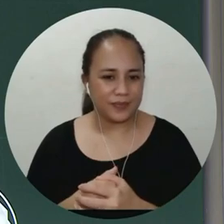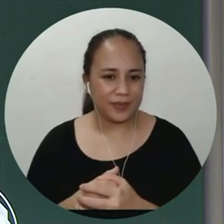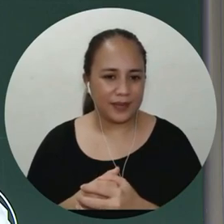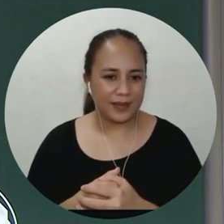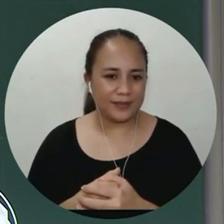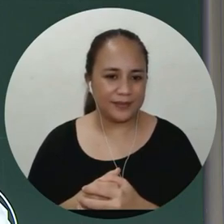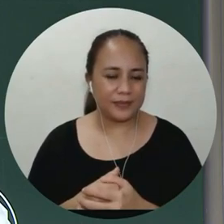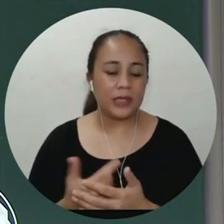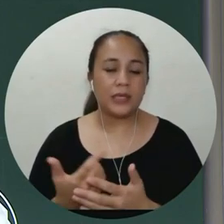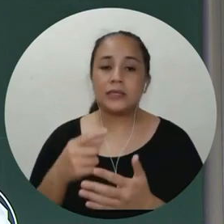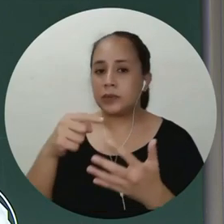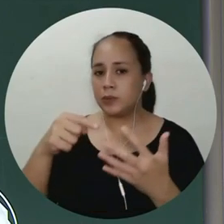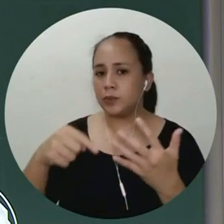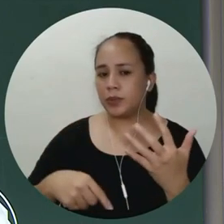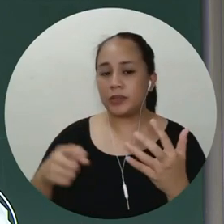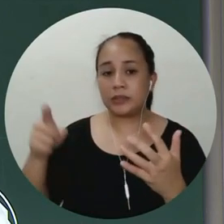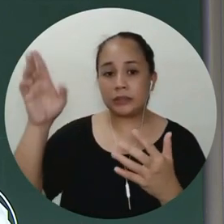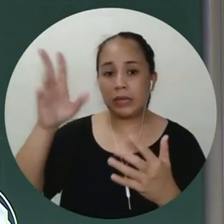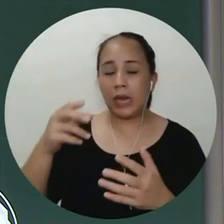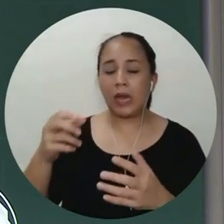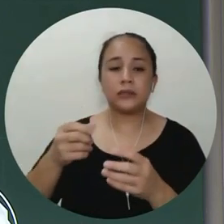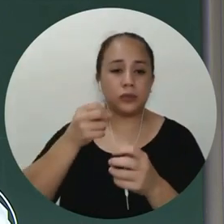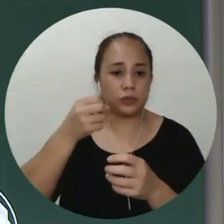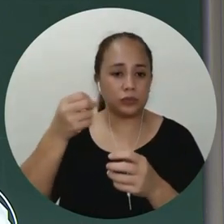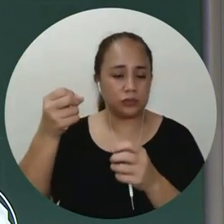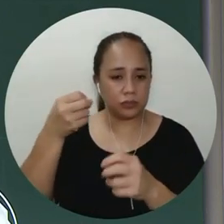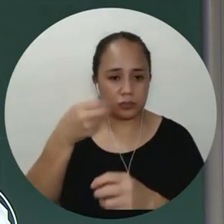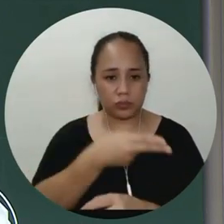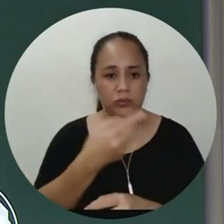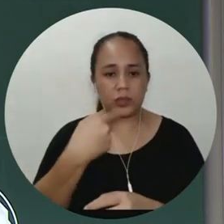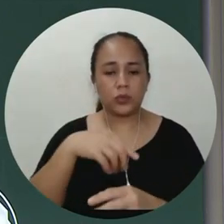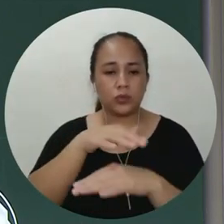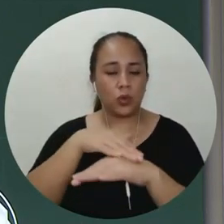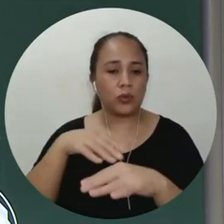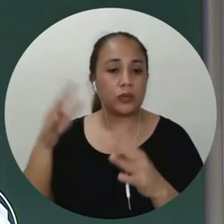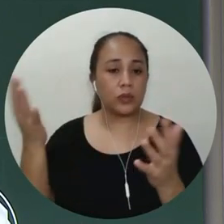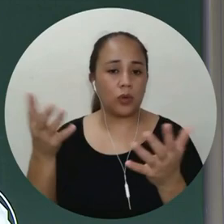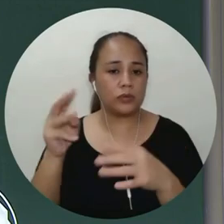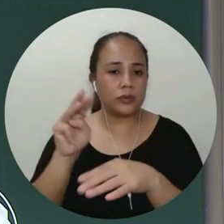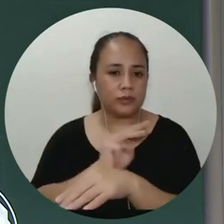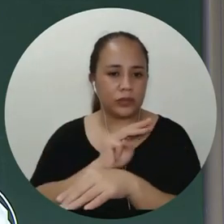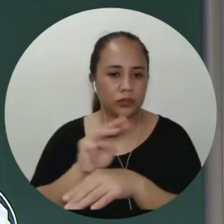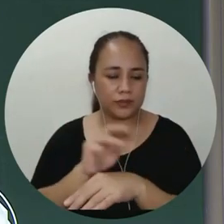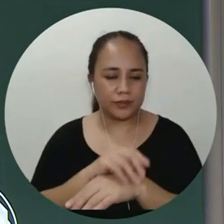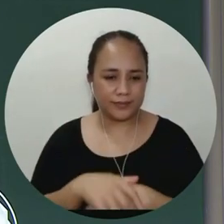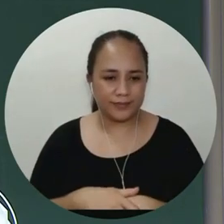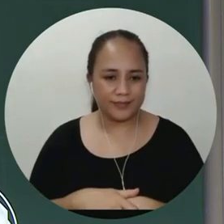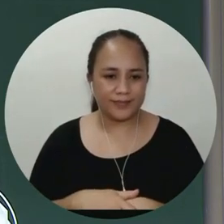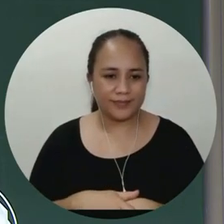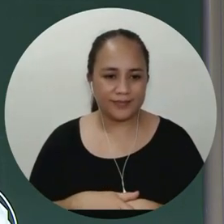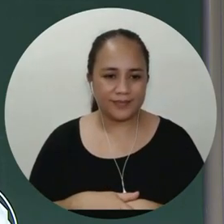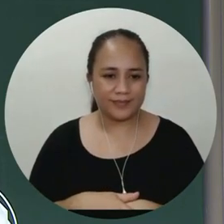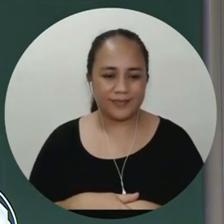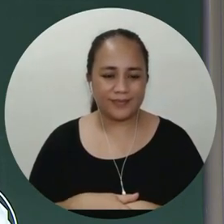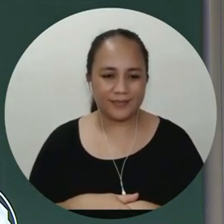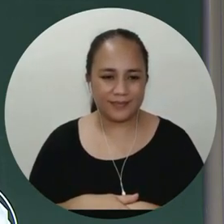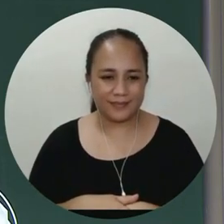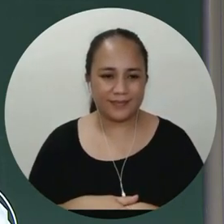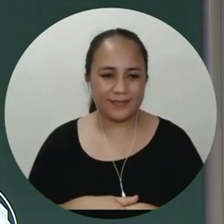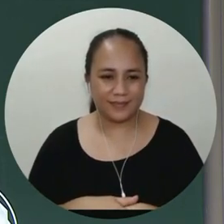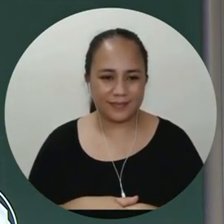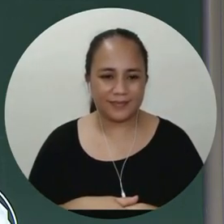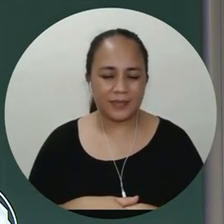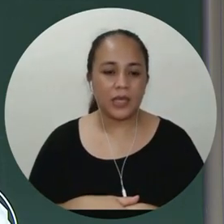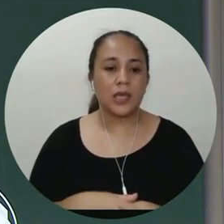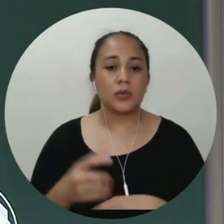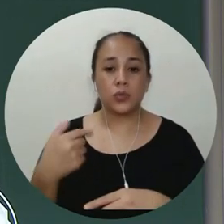So this is God's heavenly mandate, calling and mission. 렘넌트들 237 서밋을 세우라는 하나님의 시대의 요청에 올인 집중해라. And that's why we